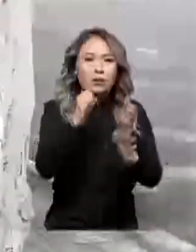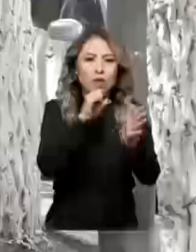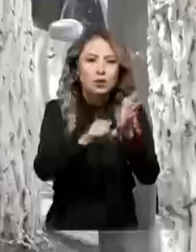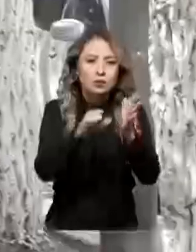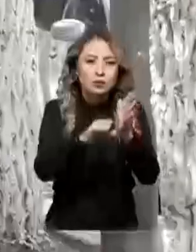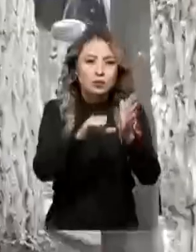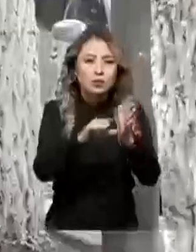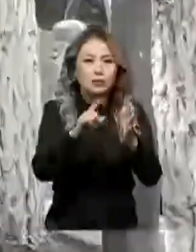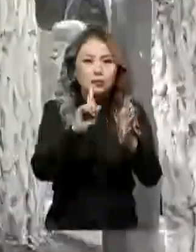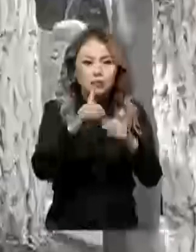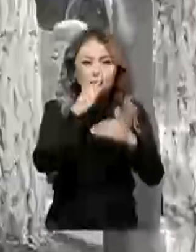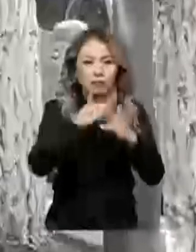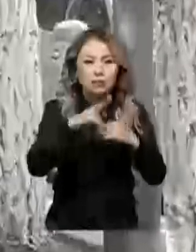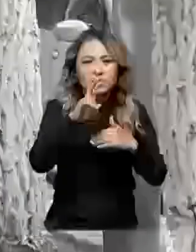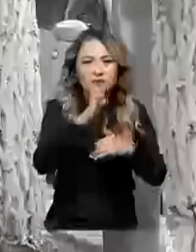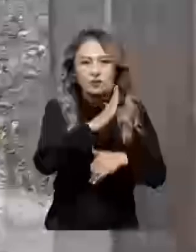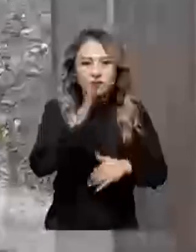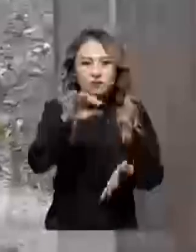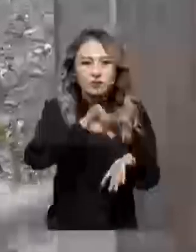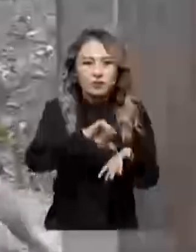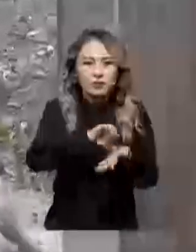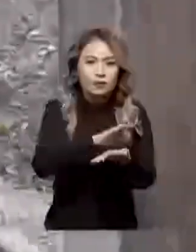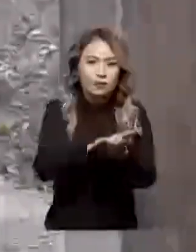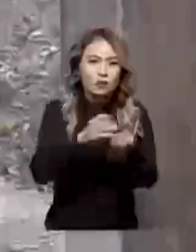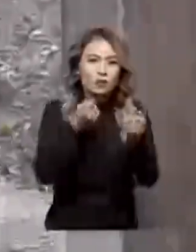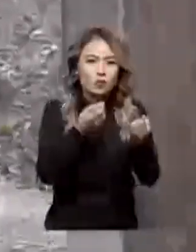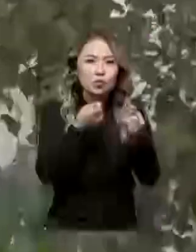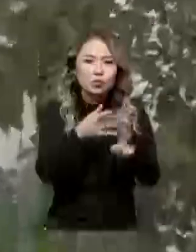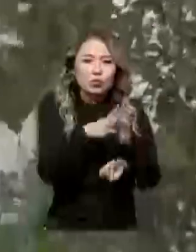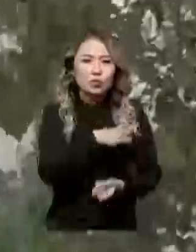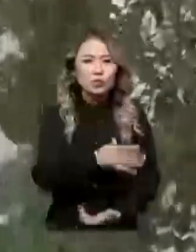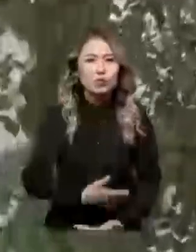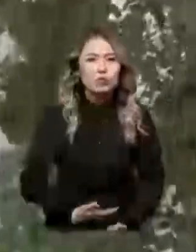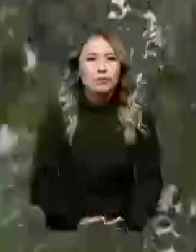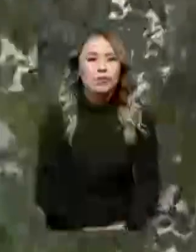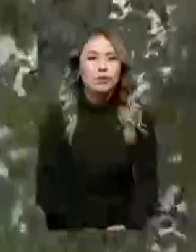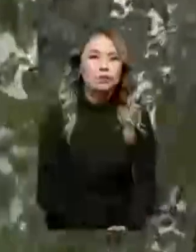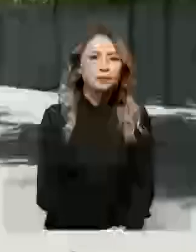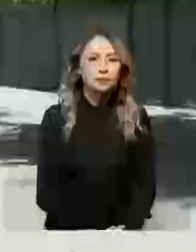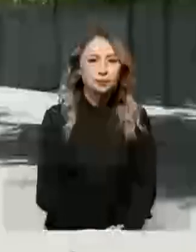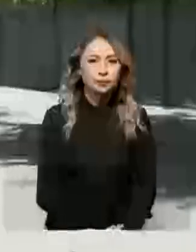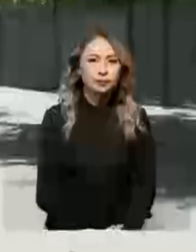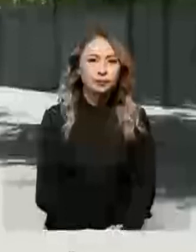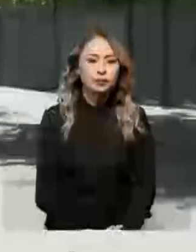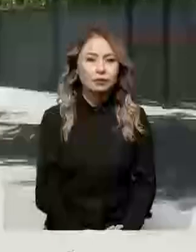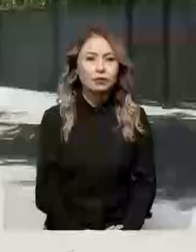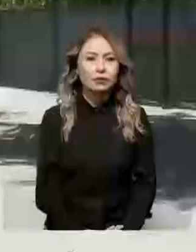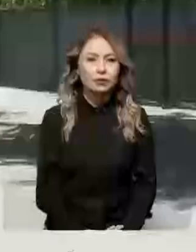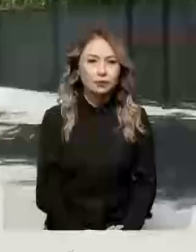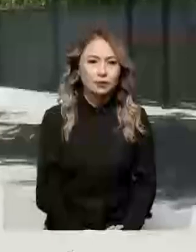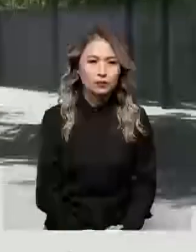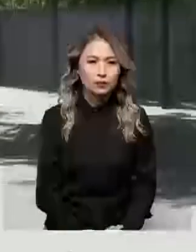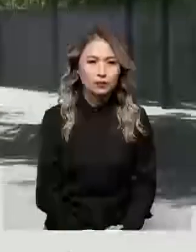ұжымнан 2000-ға жуық адам қатысты. 70 тоннадан астам қоқыс шығарылды. Елдос Кәкенов, Нұрдәулет Аманкешев, 24 кезет, Ұлытау облысы.